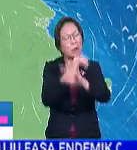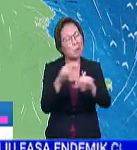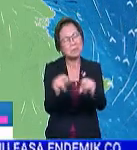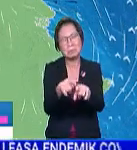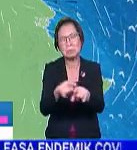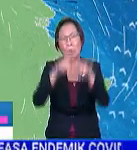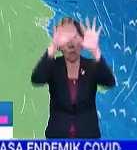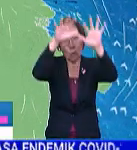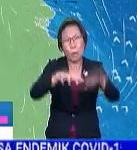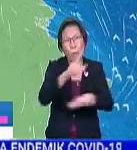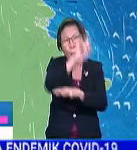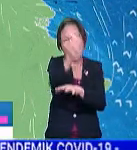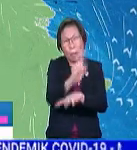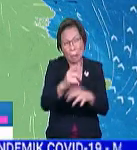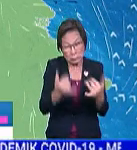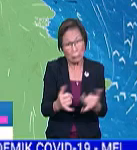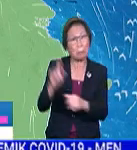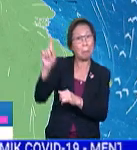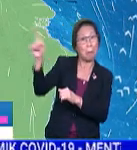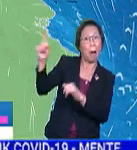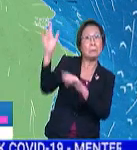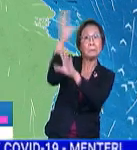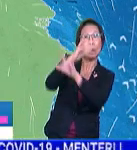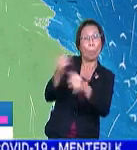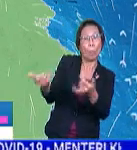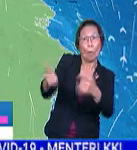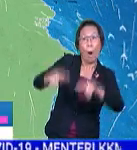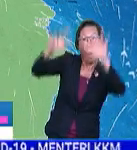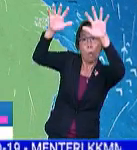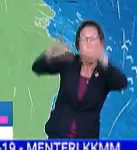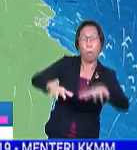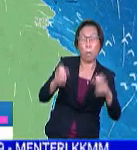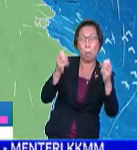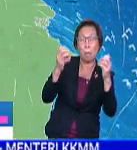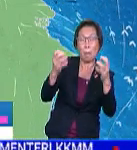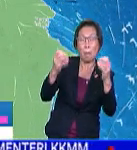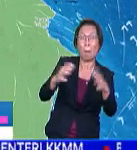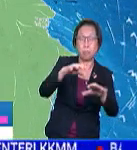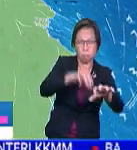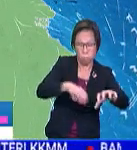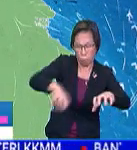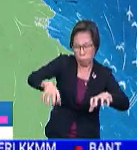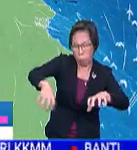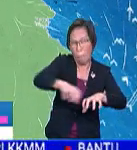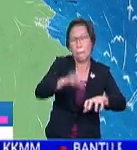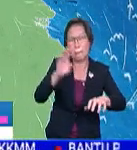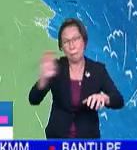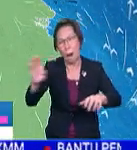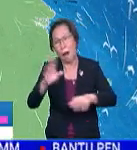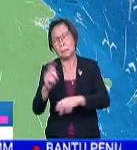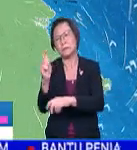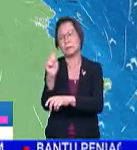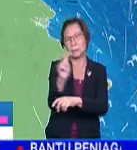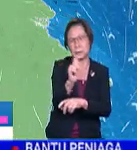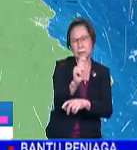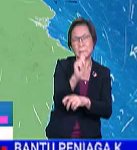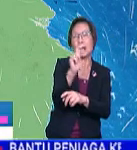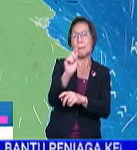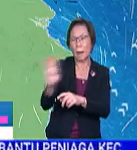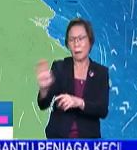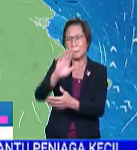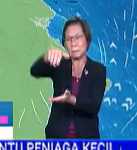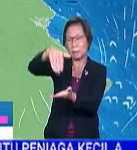mana hujan berserta petir kini sedang berlaku melibatkan di kebanyakan bahagian di bahagian barat dan juga di bahagian